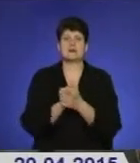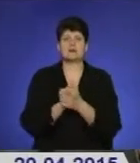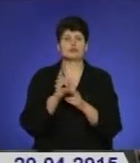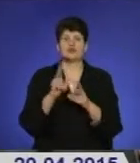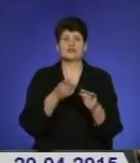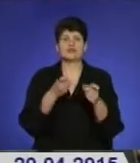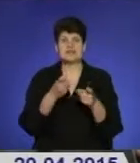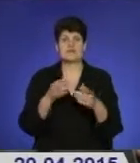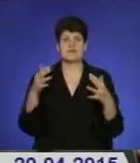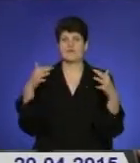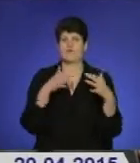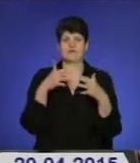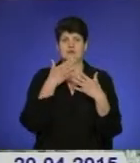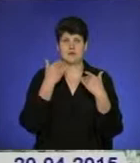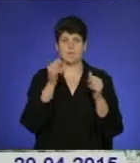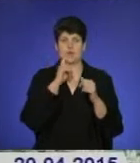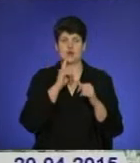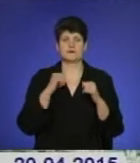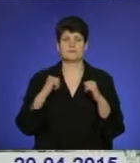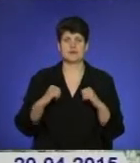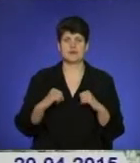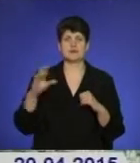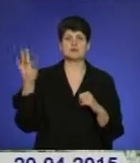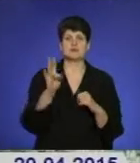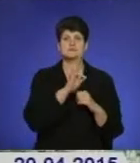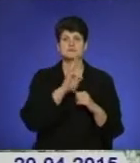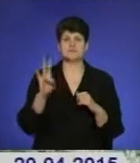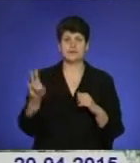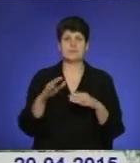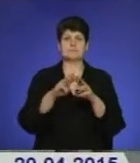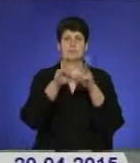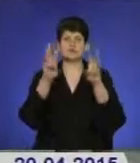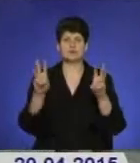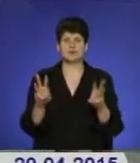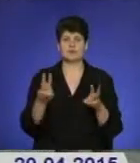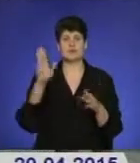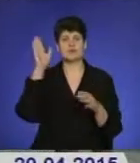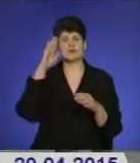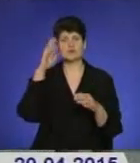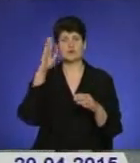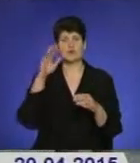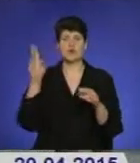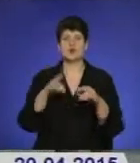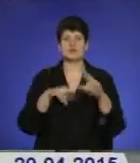не воювали, поки що спокійно. Священнослужителі благословили та окропили свячаною водою будівельників і техніку.